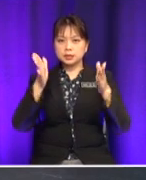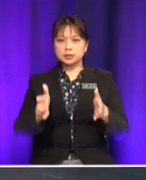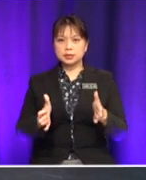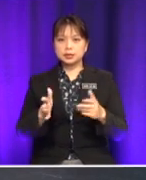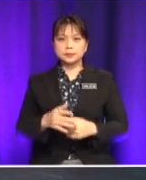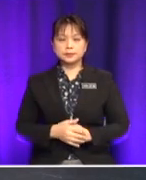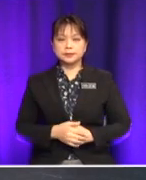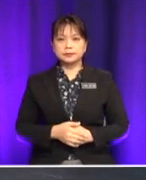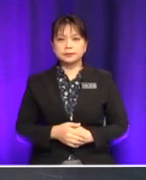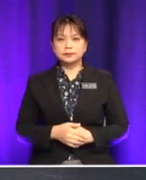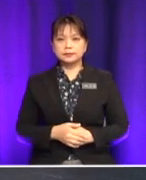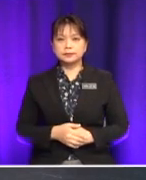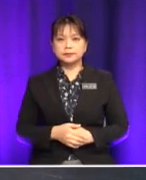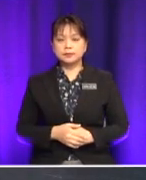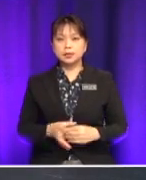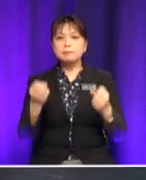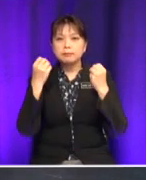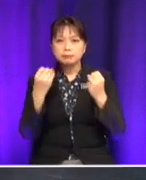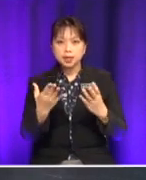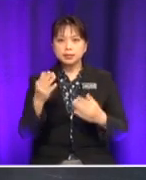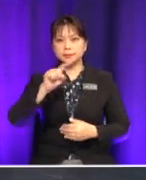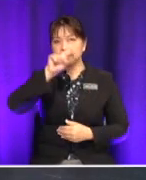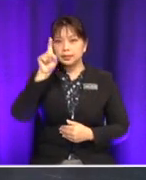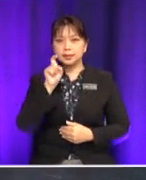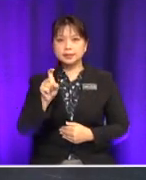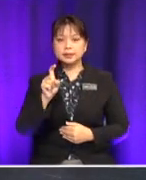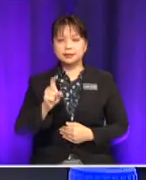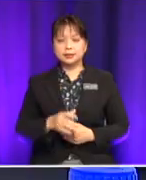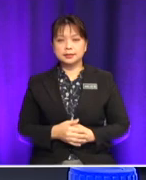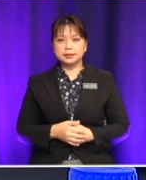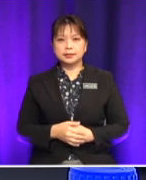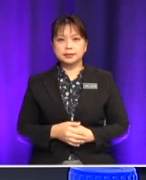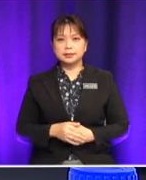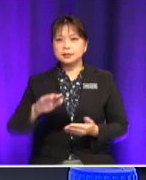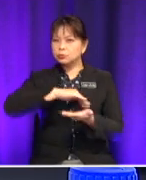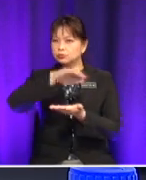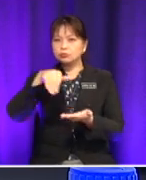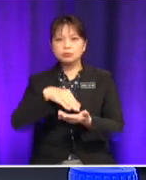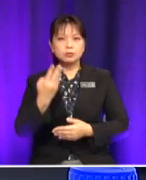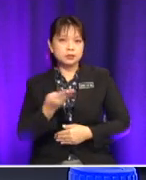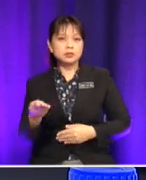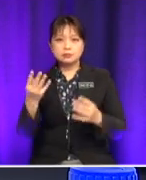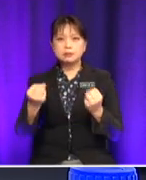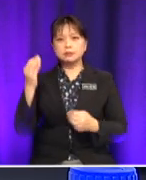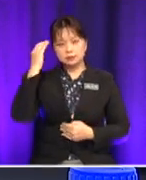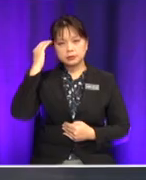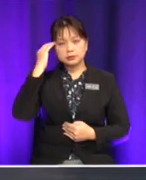seorang Scientist banyak bertanya semua benda tak tahu Betul